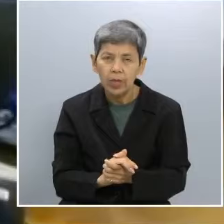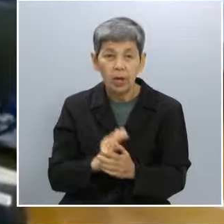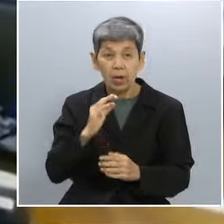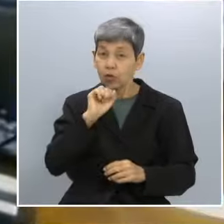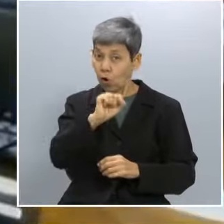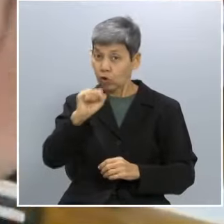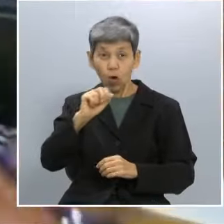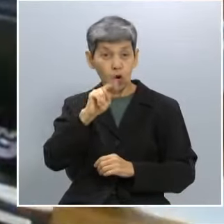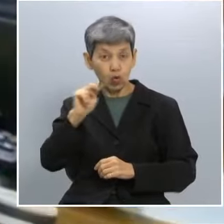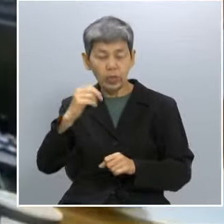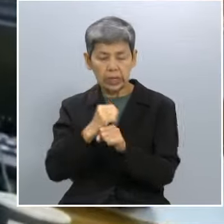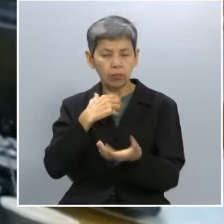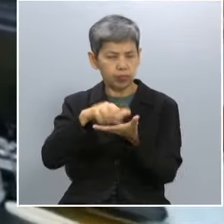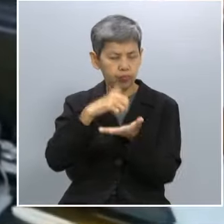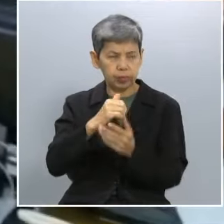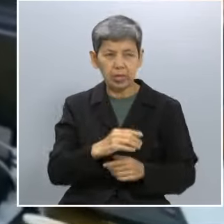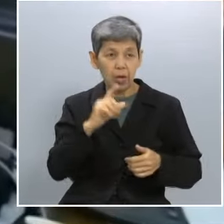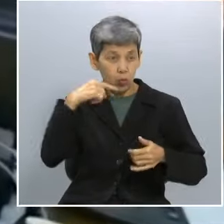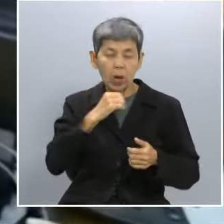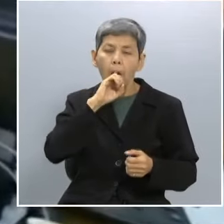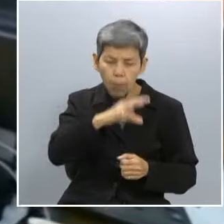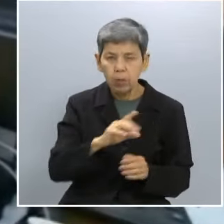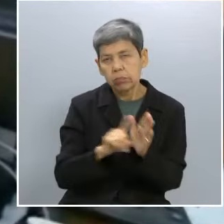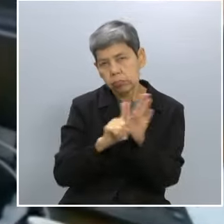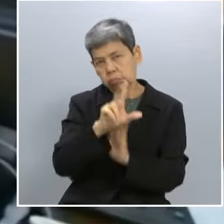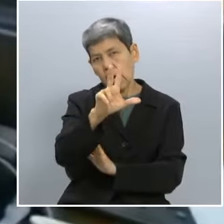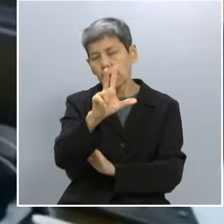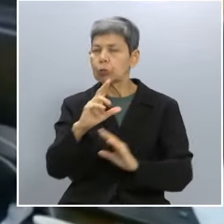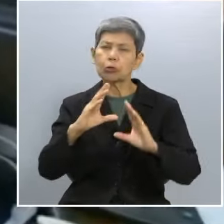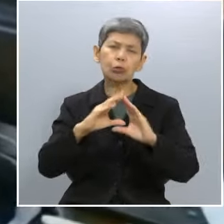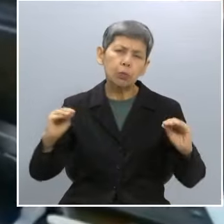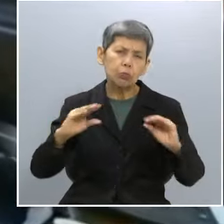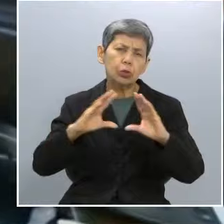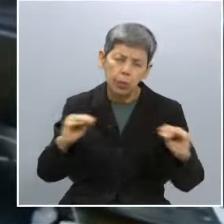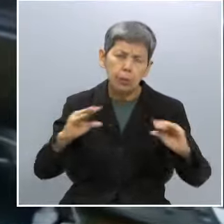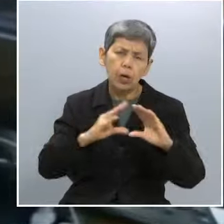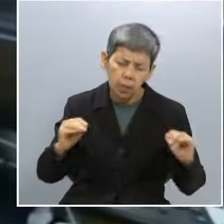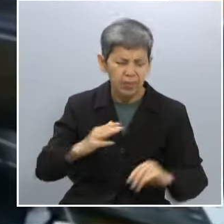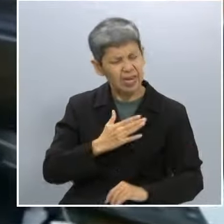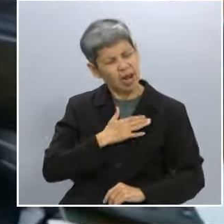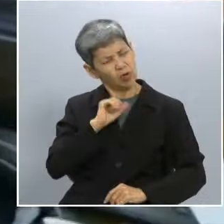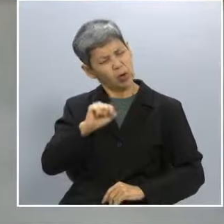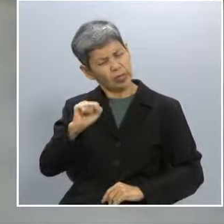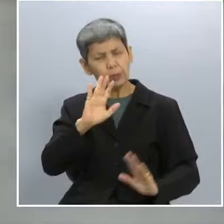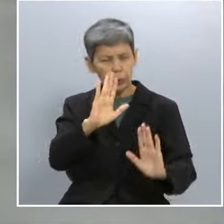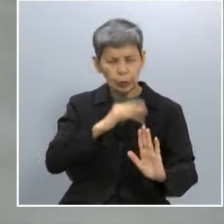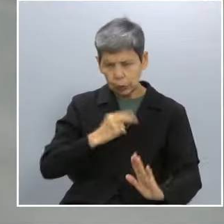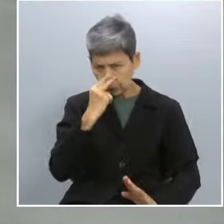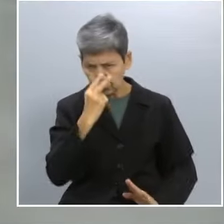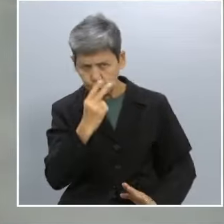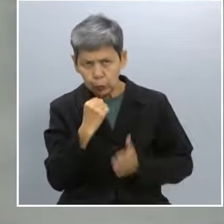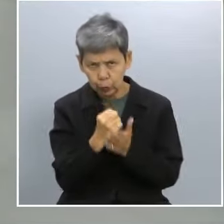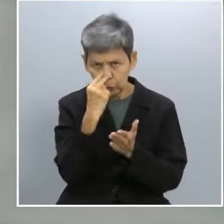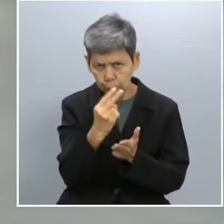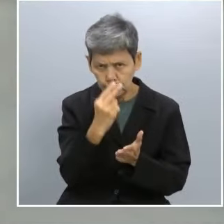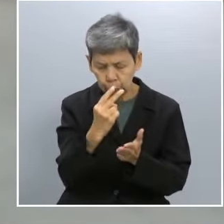ว่ารายละเอียดเบื้องต้นฮากิมได้แจ้งความไปแล้ว 3ครั้งแต่ว่าคดีนั้นมันไม่คืบเลยตนเองก็เลยได้มีการติดตามคดีนี้ให้นะ